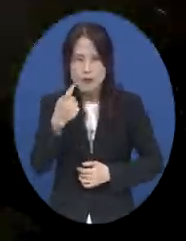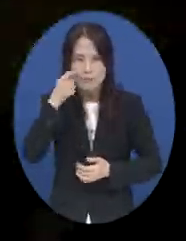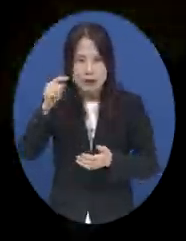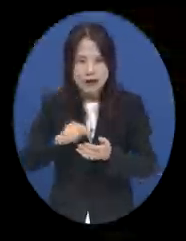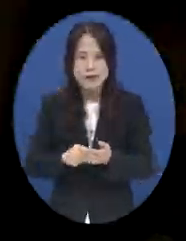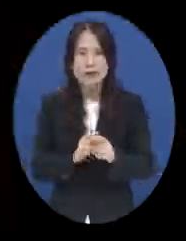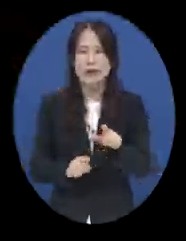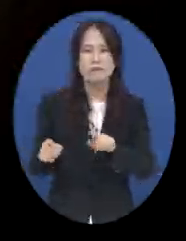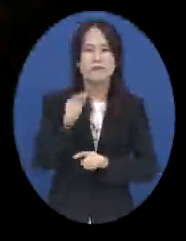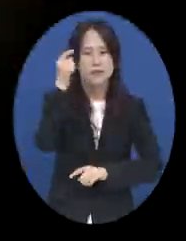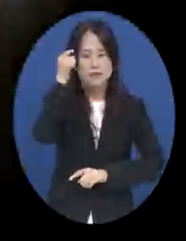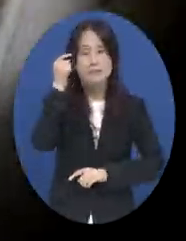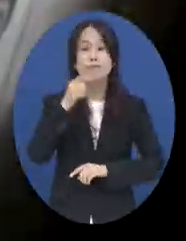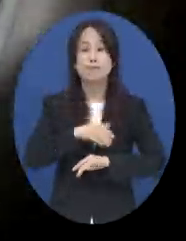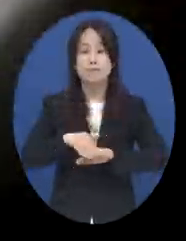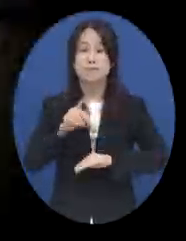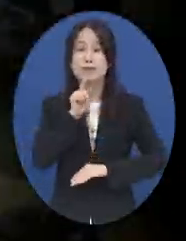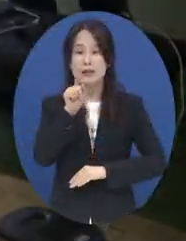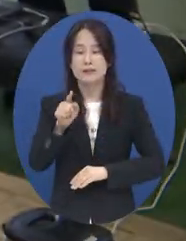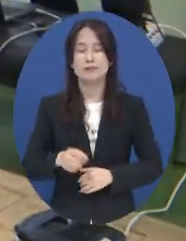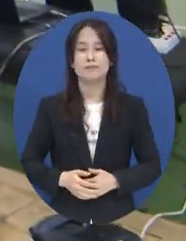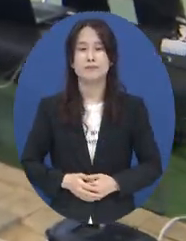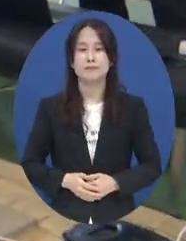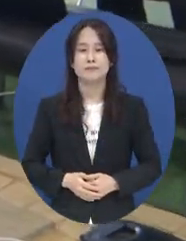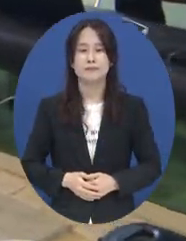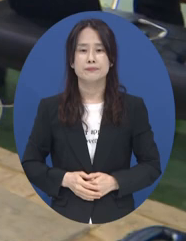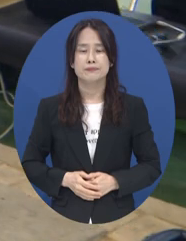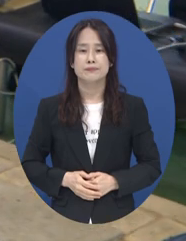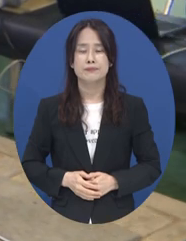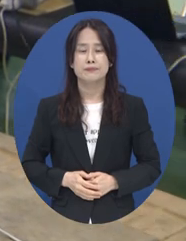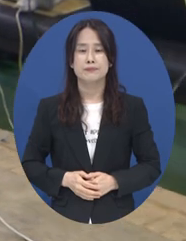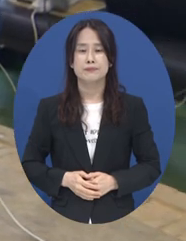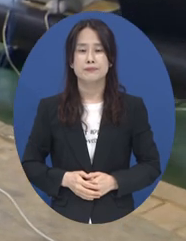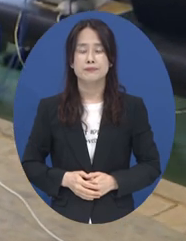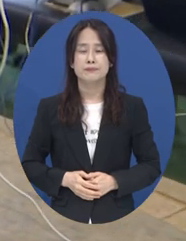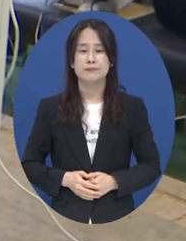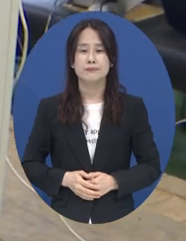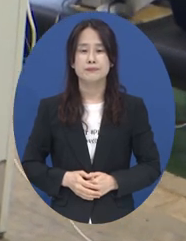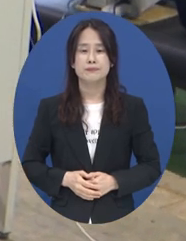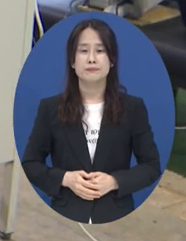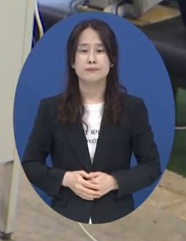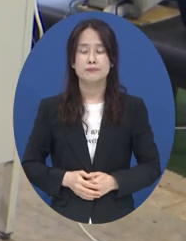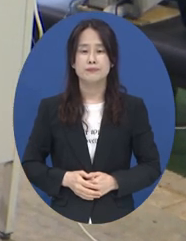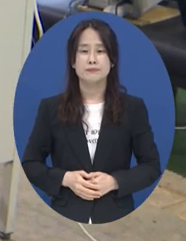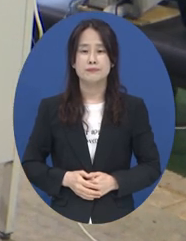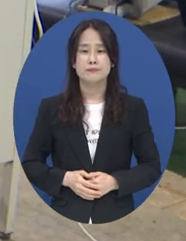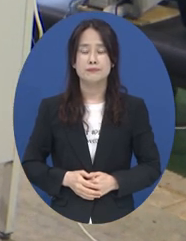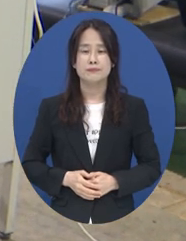규명을 높이기에 앞장서겠다고 밝혔습니다. 경기 GTV 최창순입니다.